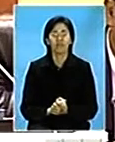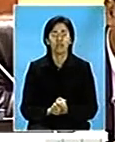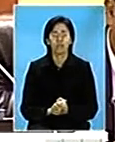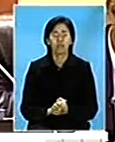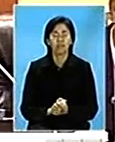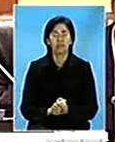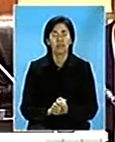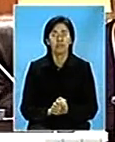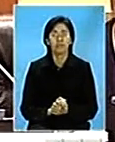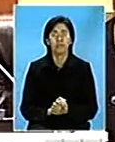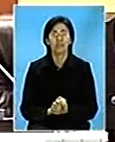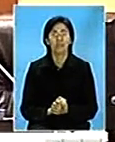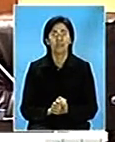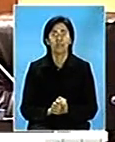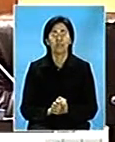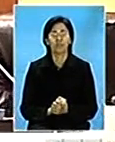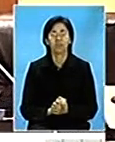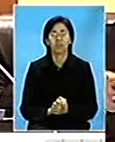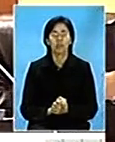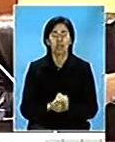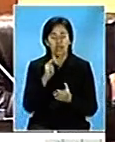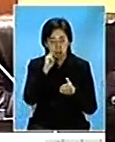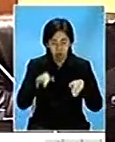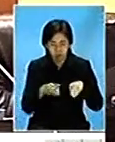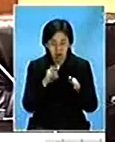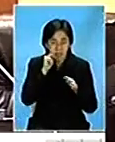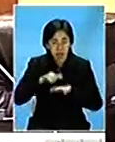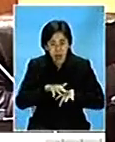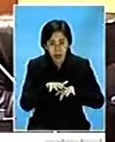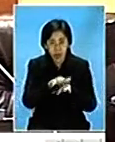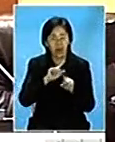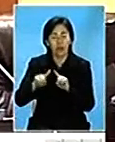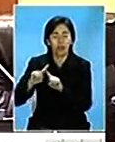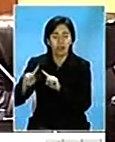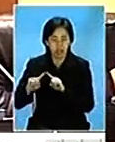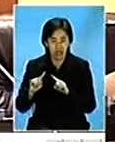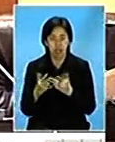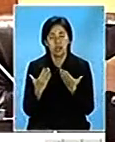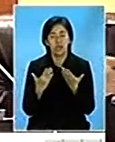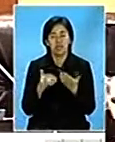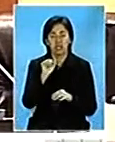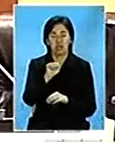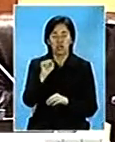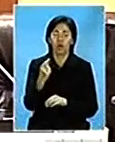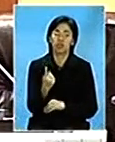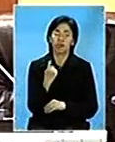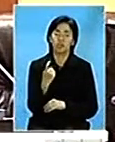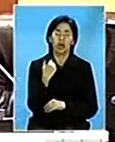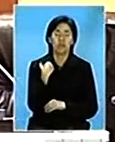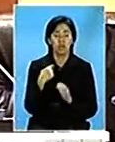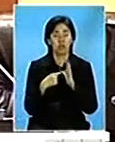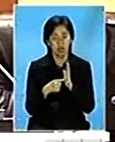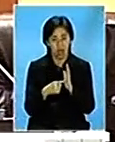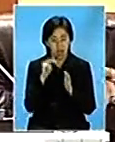ยังมีแม่น้ำอีกหลายสายนะครับที่ทางท่านผู้ทรงเกียรติได้สอบถามยกตัวอย่